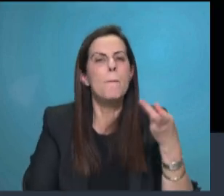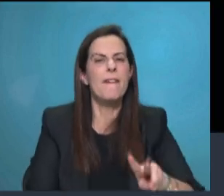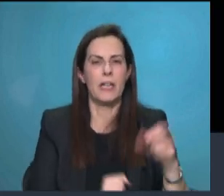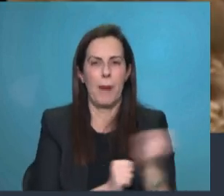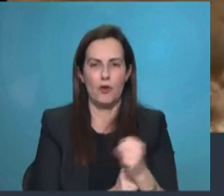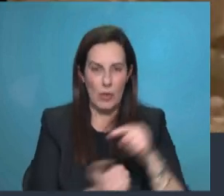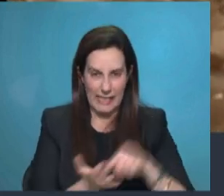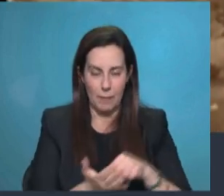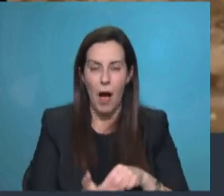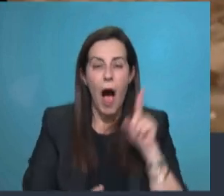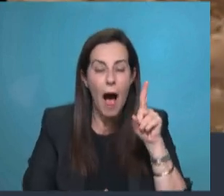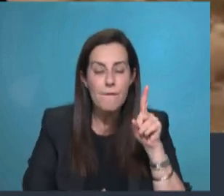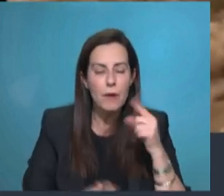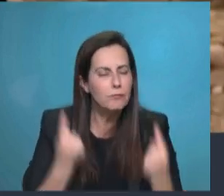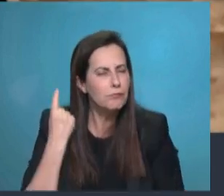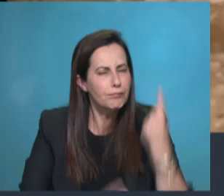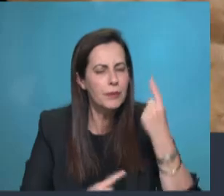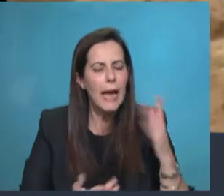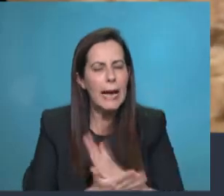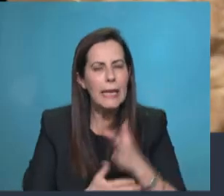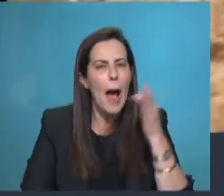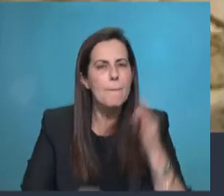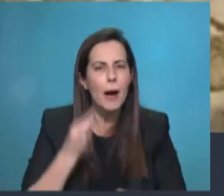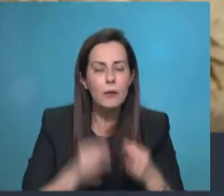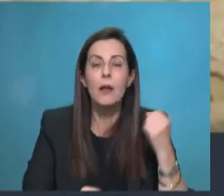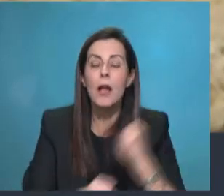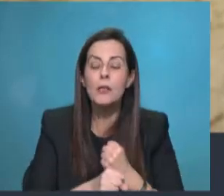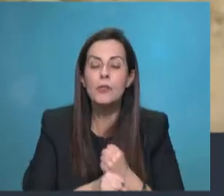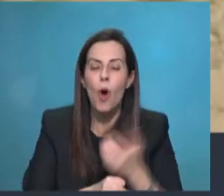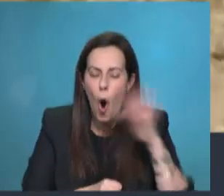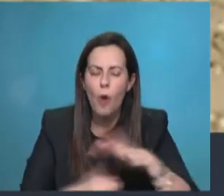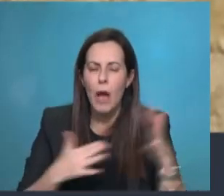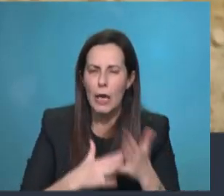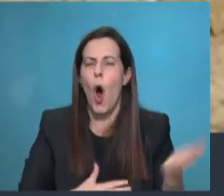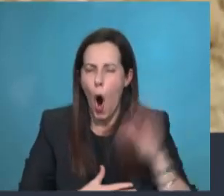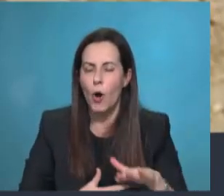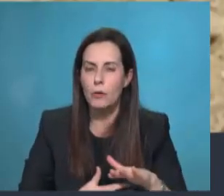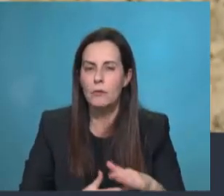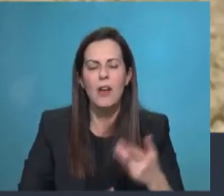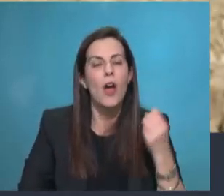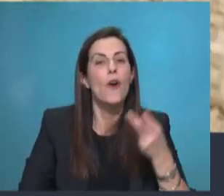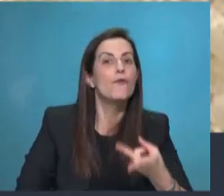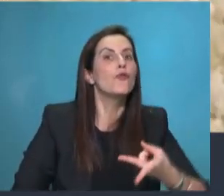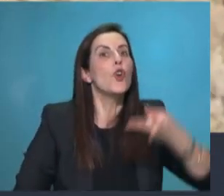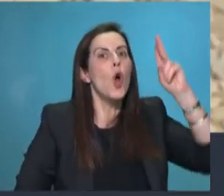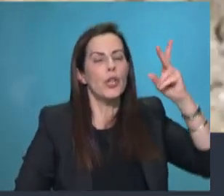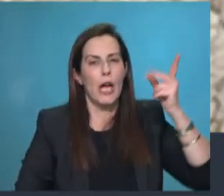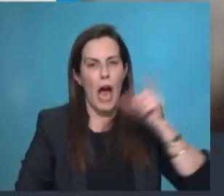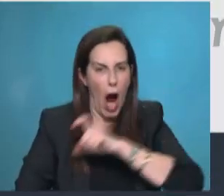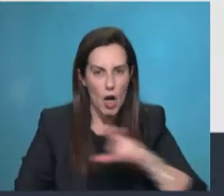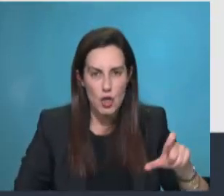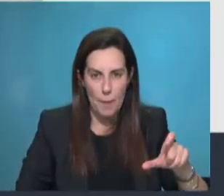ברשלנות. אבל בצעד חריג החליט הפרקליטות מחוז דרום לבצע השלמות חקירה והחמירה את האישום נגד יובל